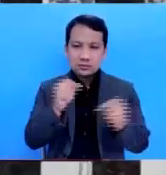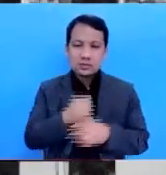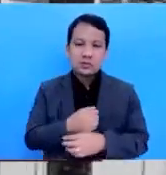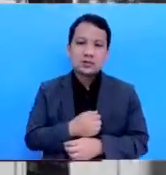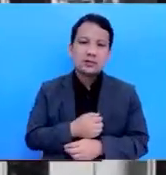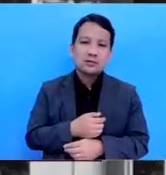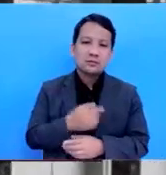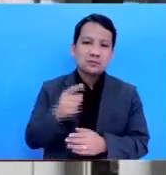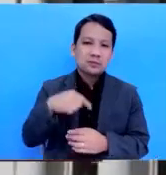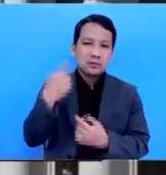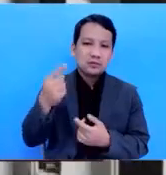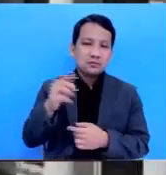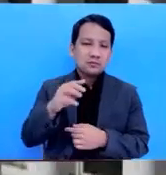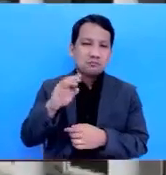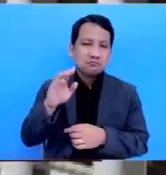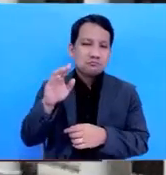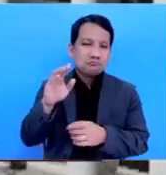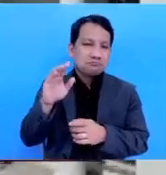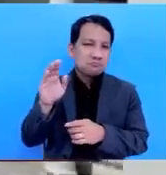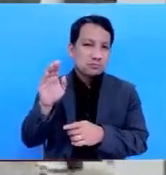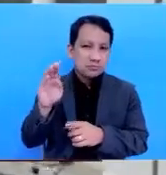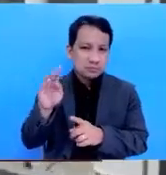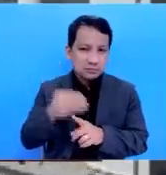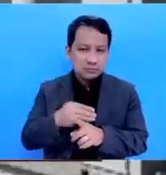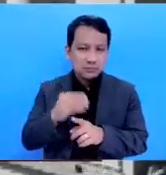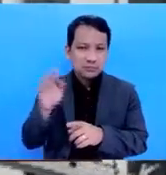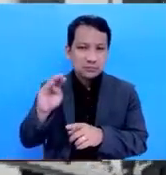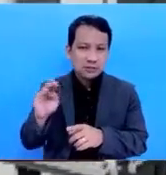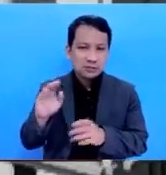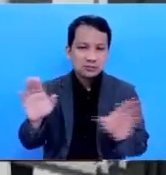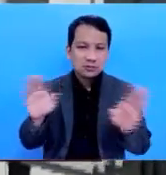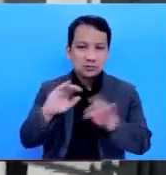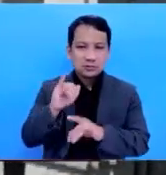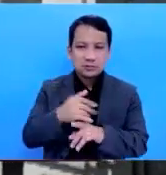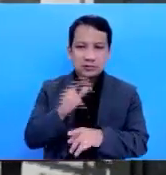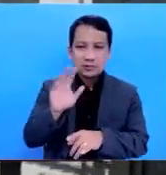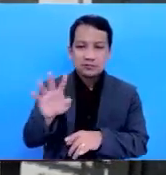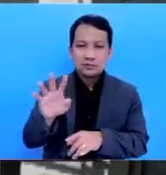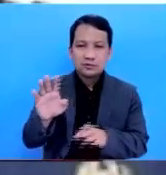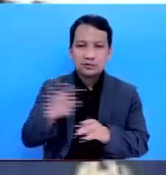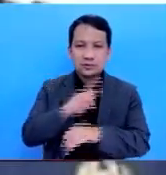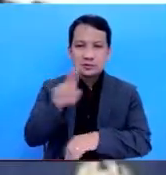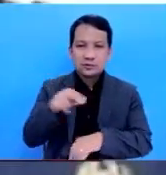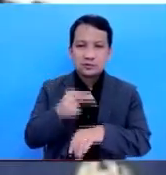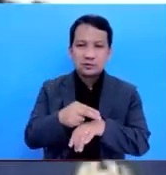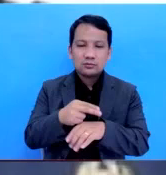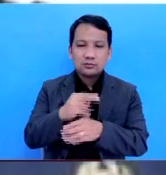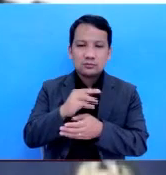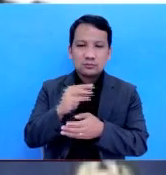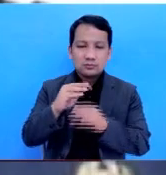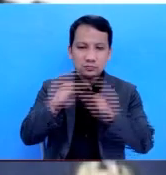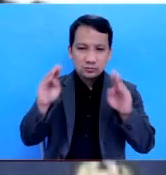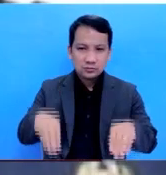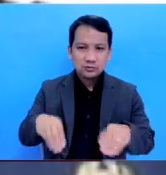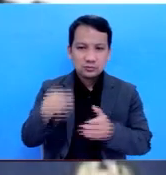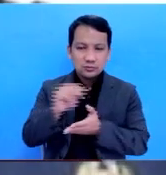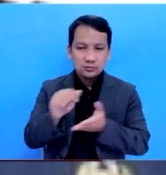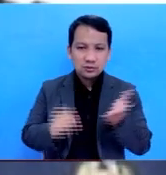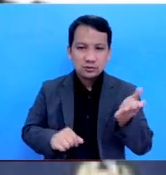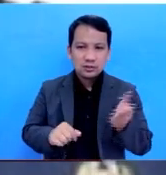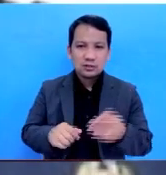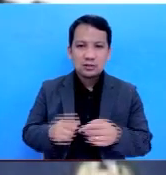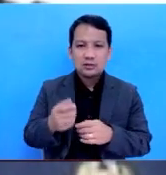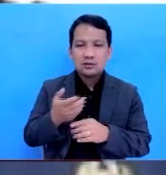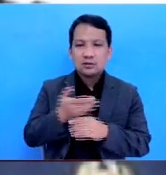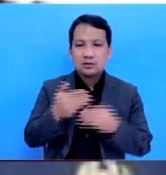sa Lunes hanggang sa July 4, sarado muna ang National Museum of Fine Arts. We will initiate yung mga traffic